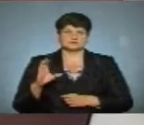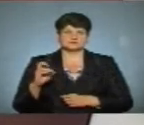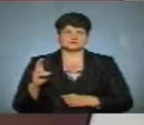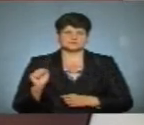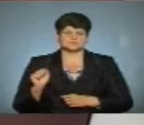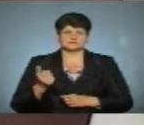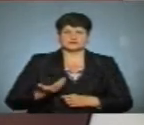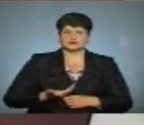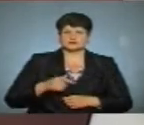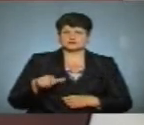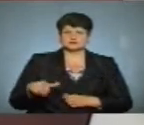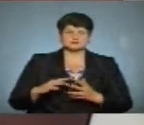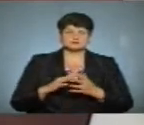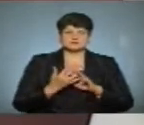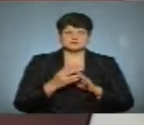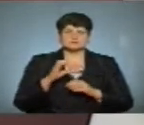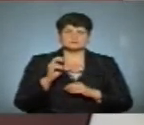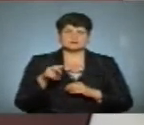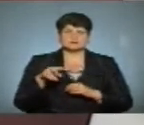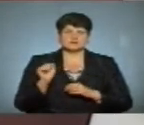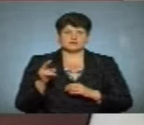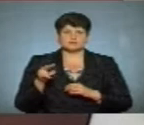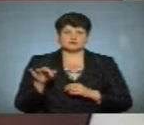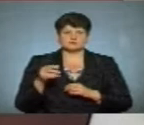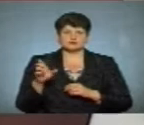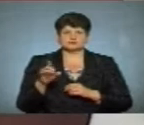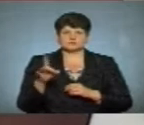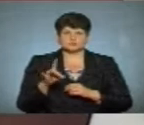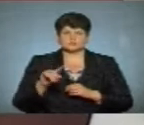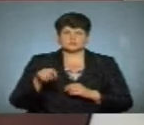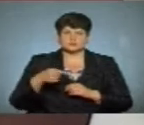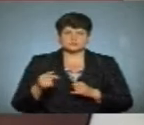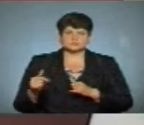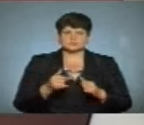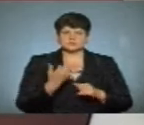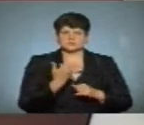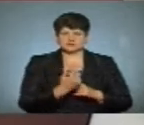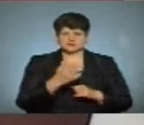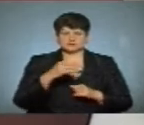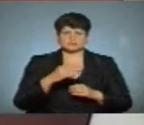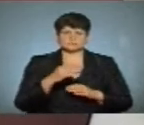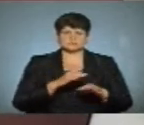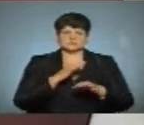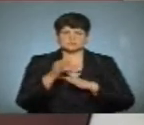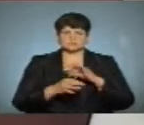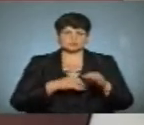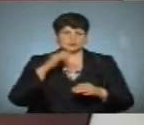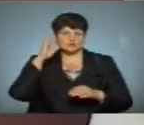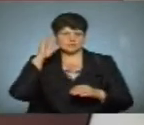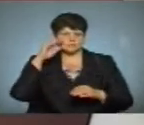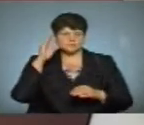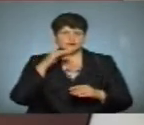Жителі селища Скала-Подільська Борщівського району вимагають забезпечити їх цілодобовим водопостачанням. Петицію про